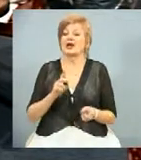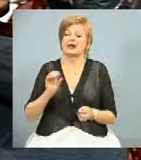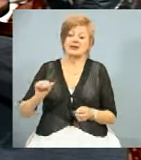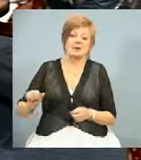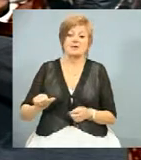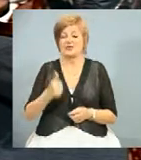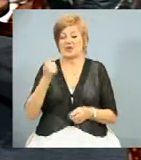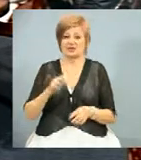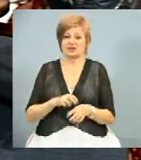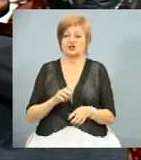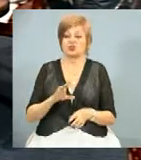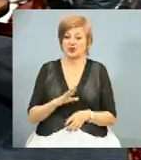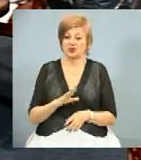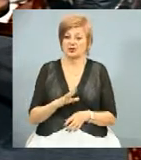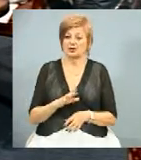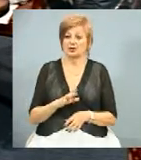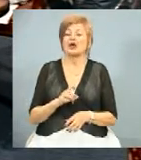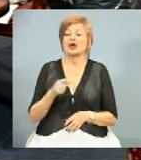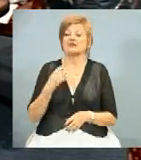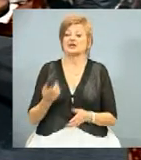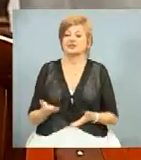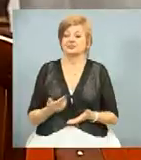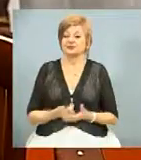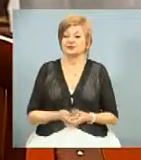перші лікарі? Так. Говори.